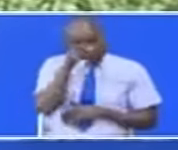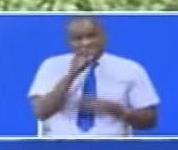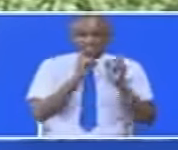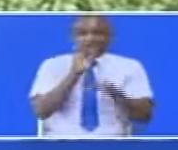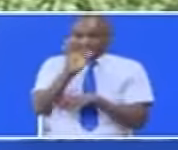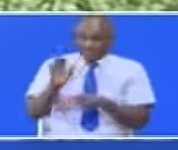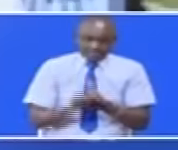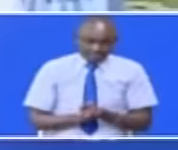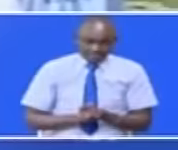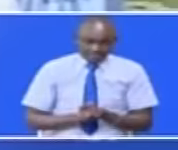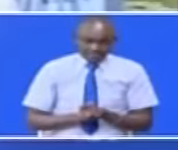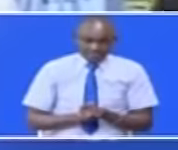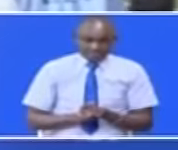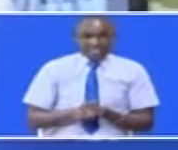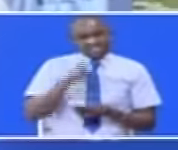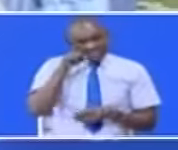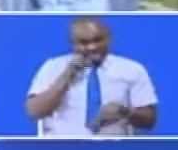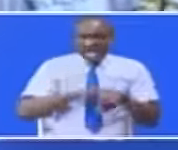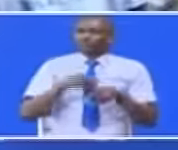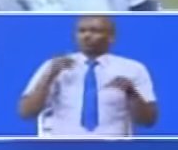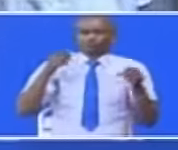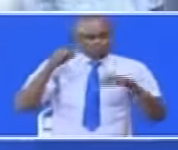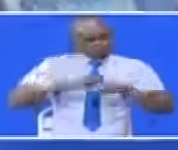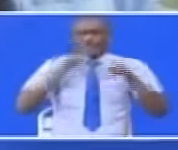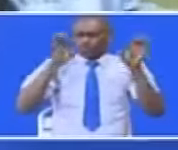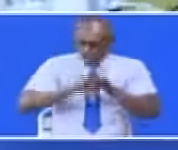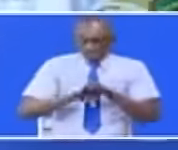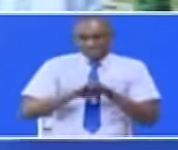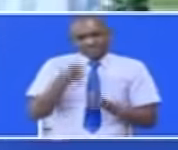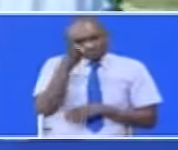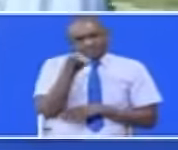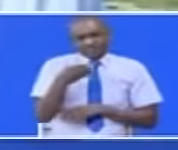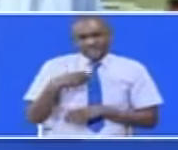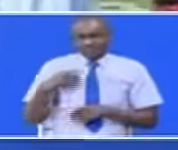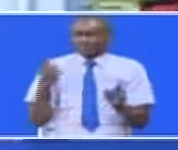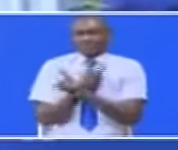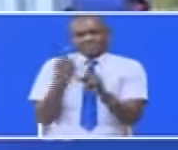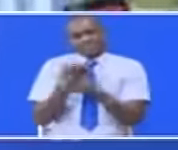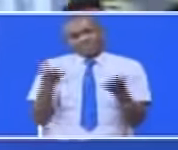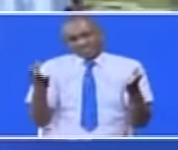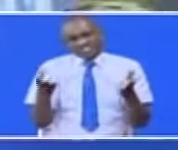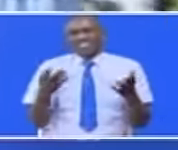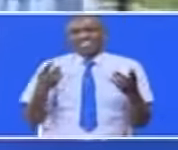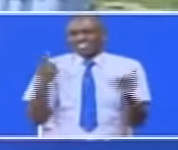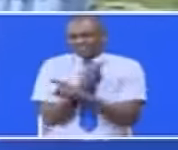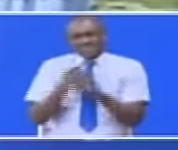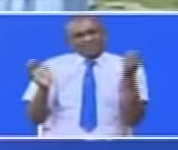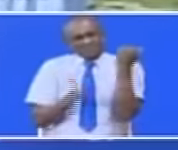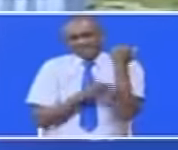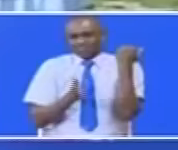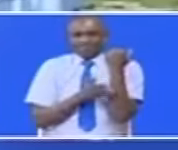zao. At time like now when schools are closed, it's no longer like our days, face and play football and engage in meaningful